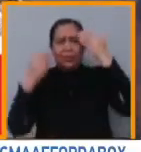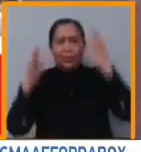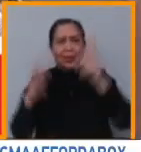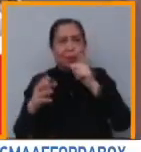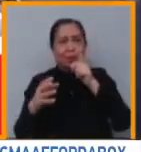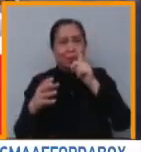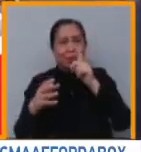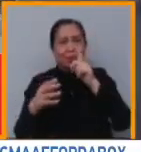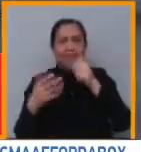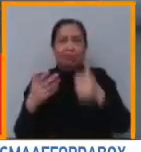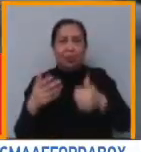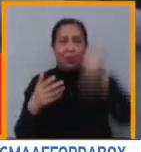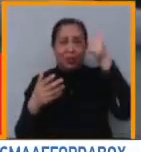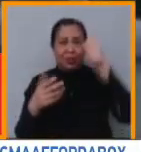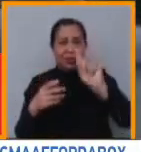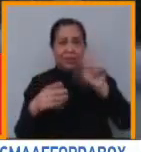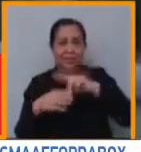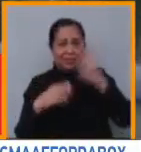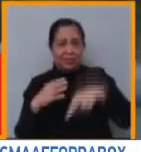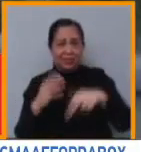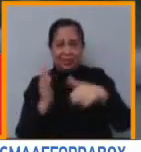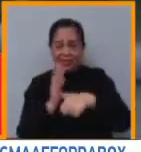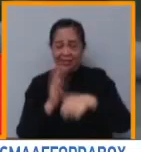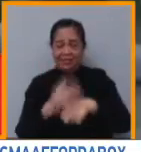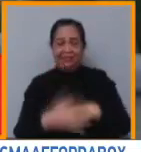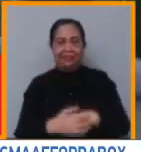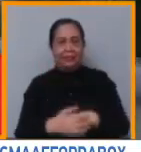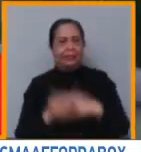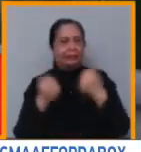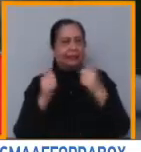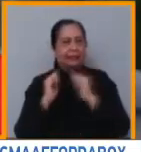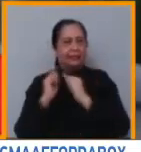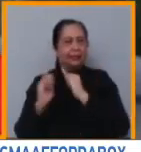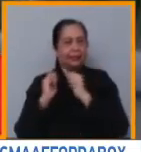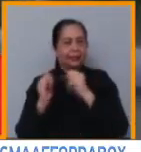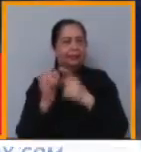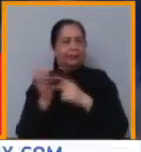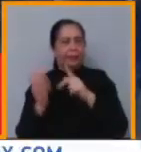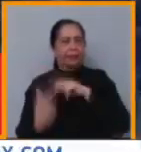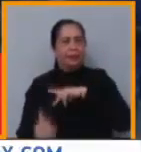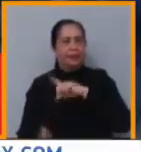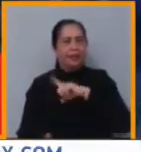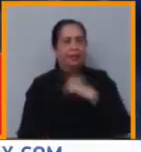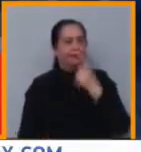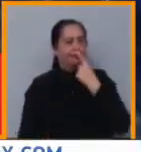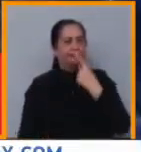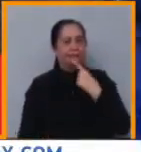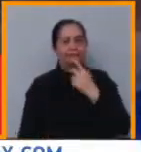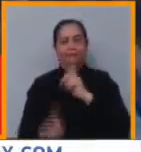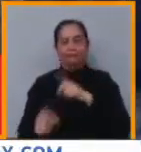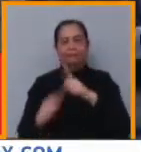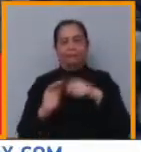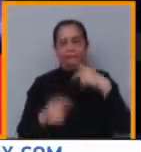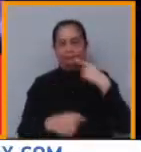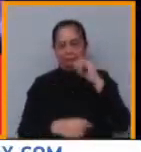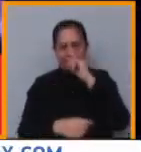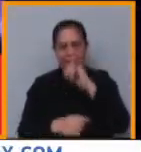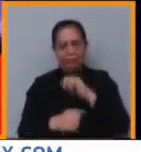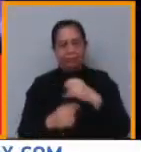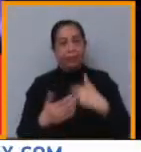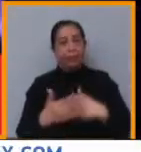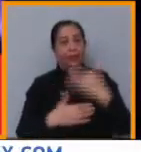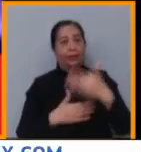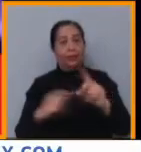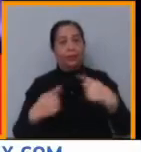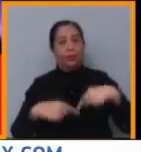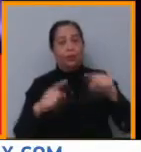yung resulta ng eleksyon. Sinisikap pa namin makuha ang panig ni Lacson sa sinabi ni Moreno. Nagtungo rin sa Binyan ang grupo ni Moreno.